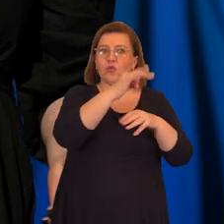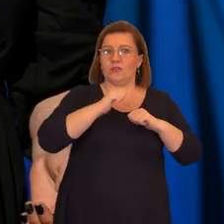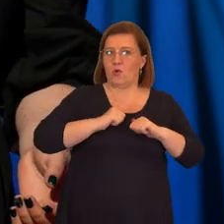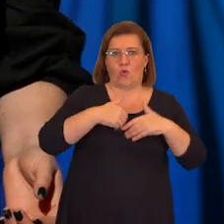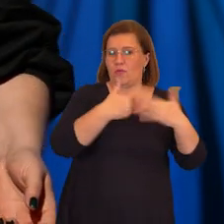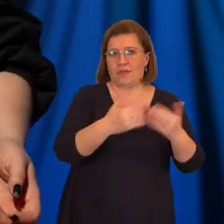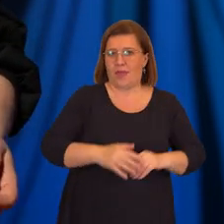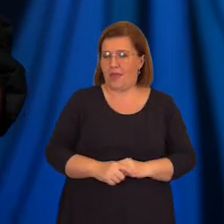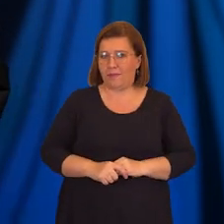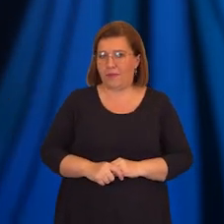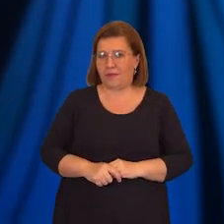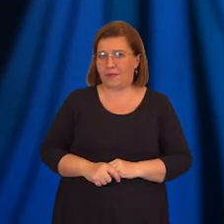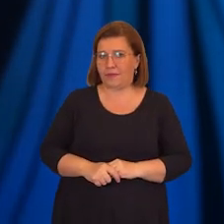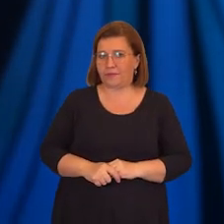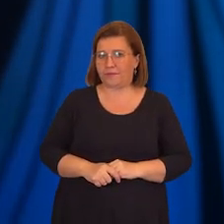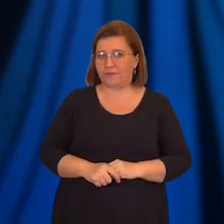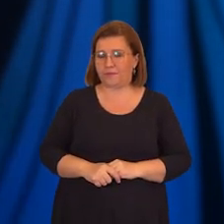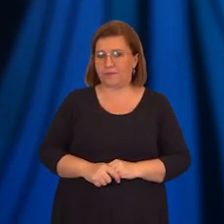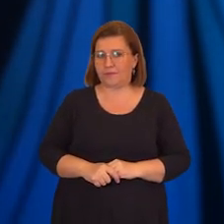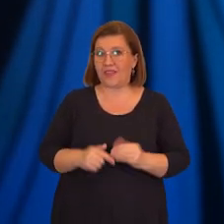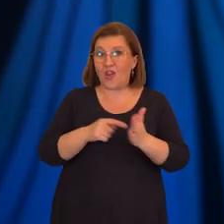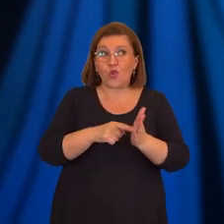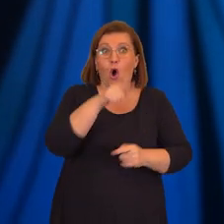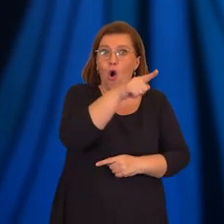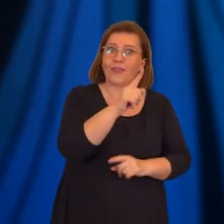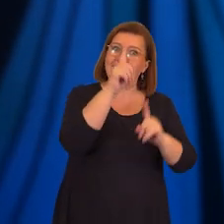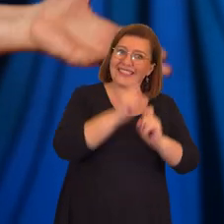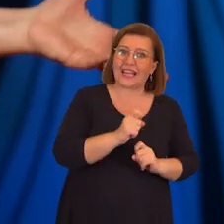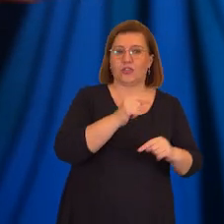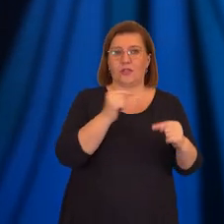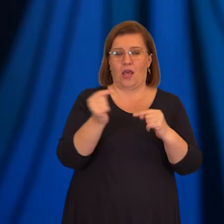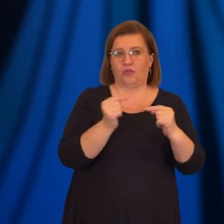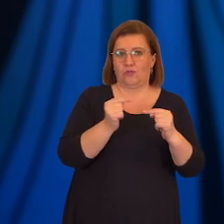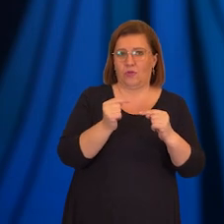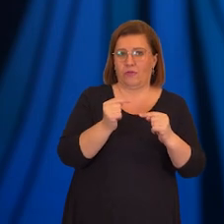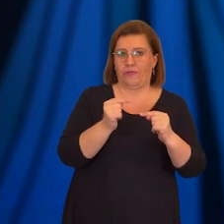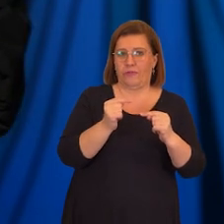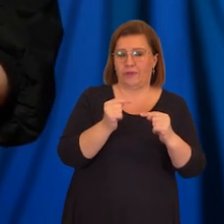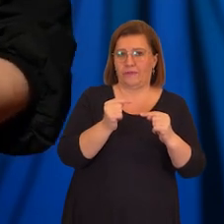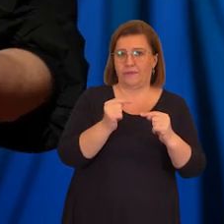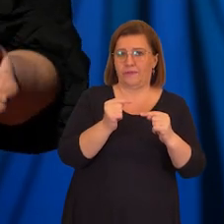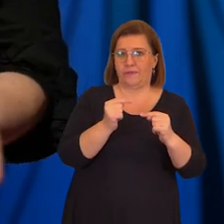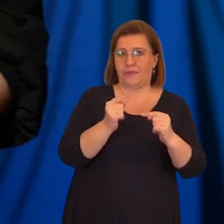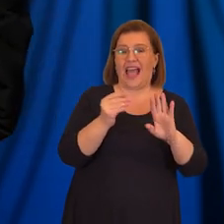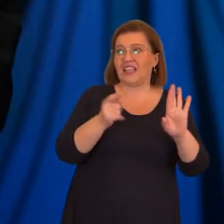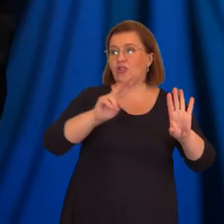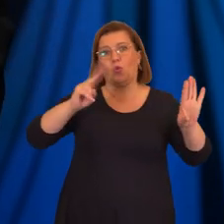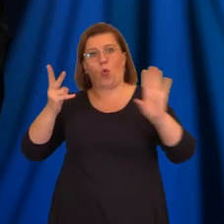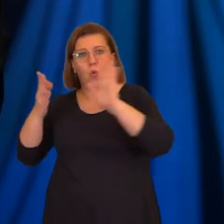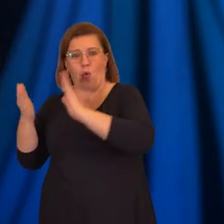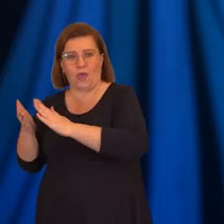Zwłaszcza, że to ona inicjuje taką rozmowę. Na drugim końcu tego spektrum może być